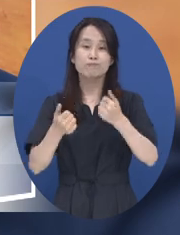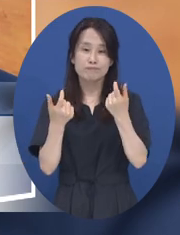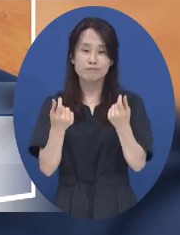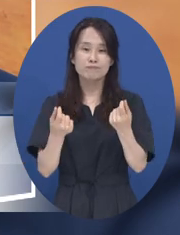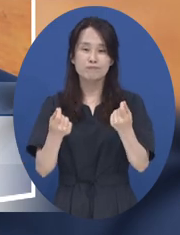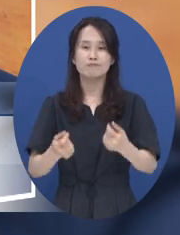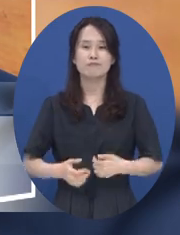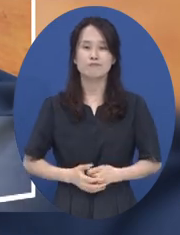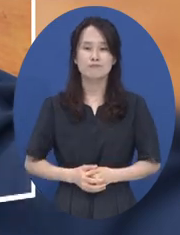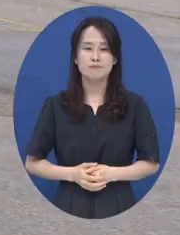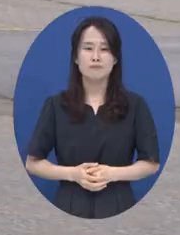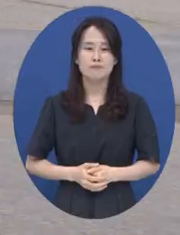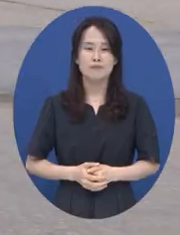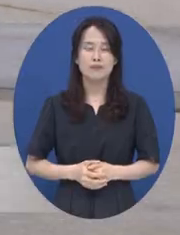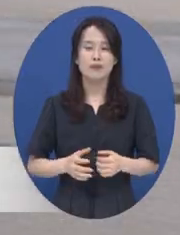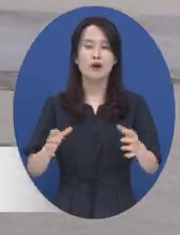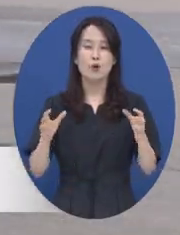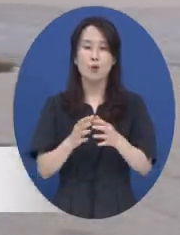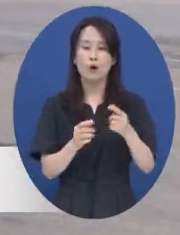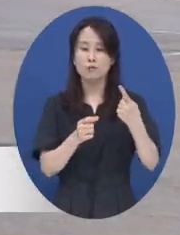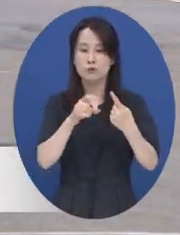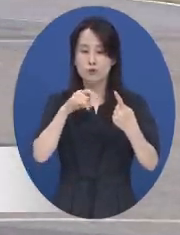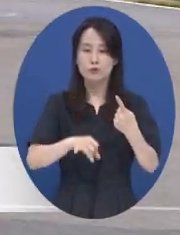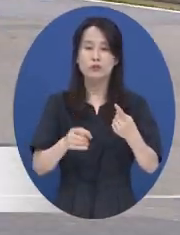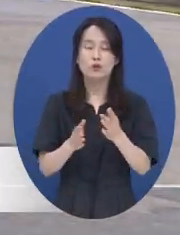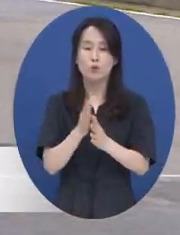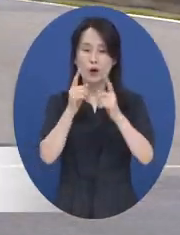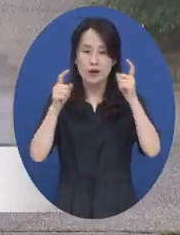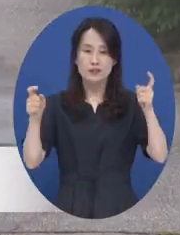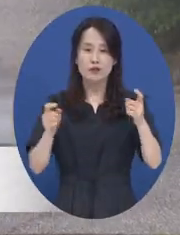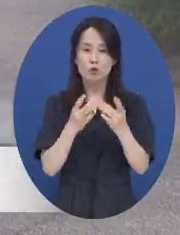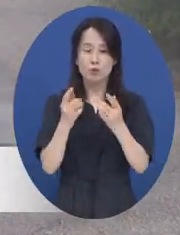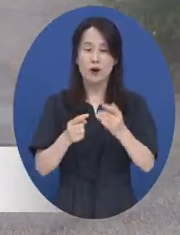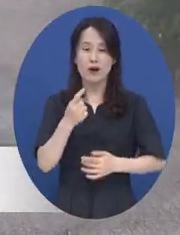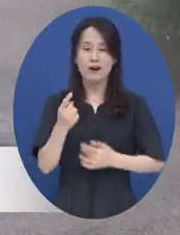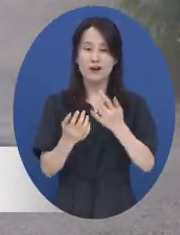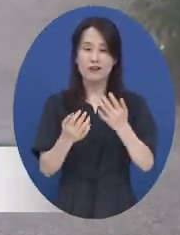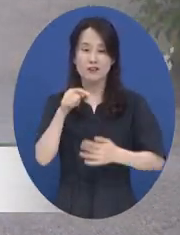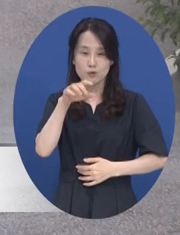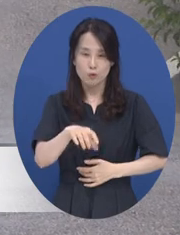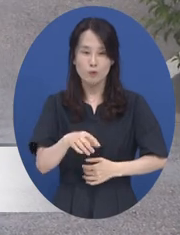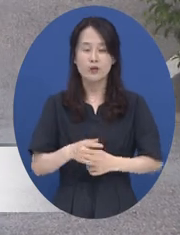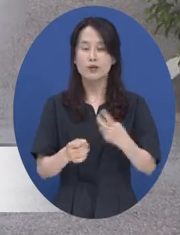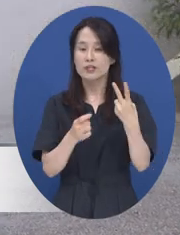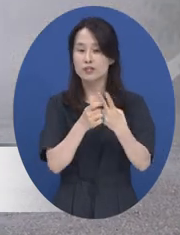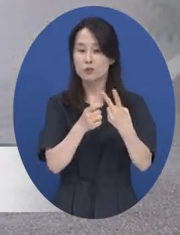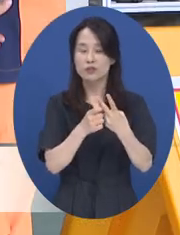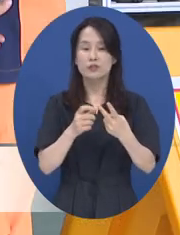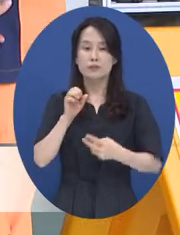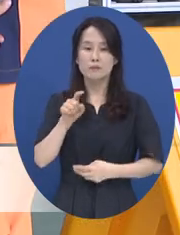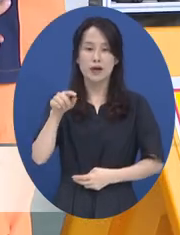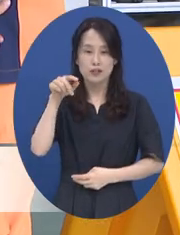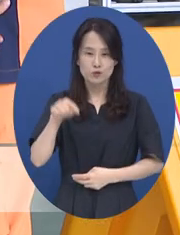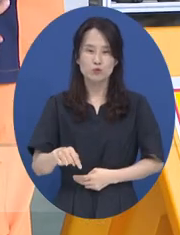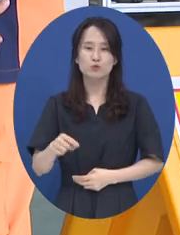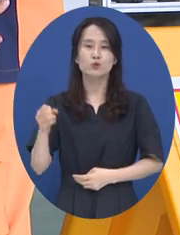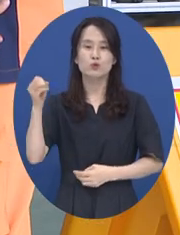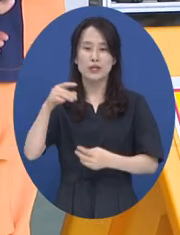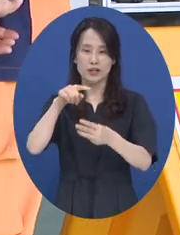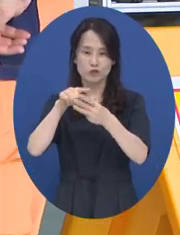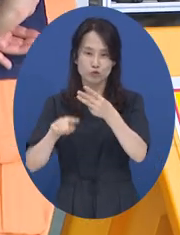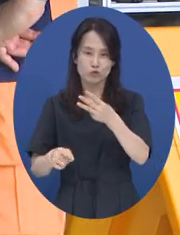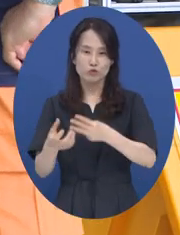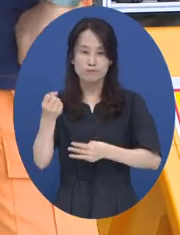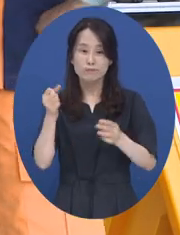의미 있는 또 경기인 것 같습니다. 최종 종합 우승은 화성 소방서가 거머쥐었고, 준우승은 파주 소방서와 양주